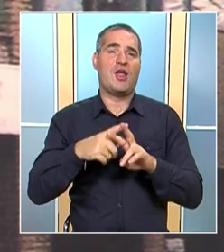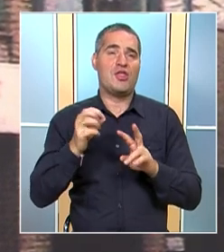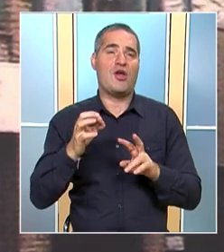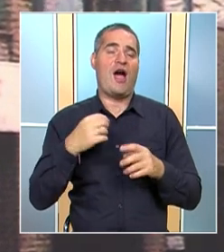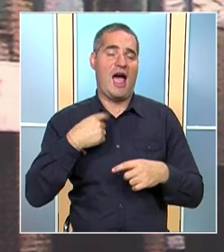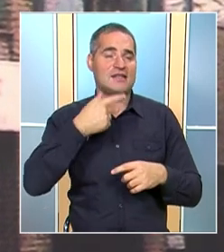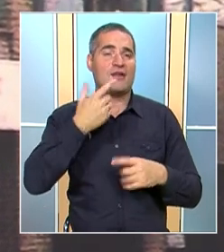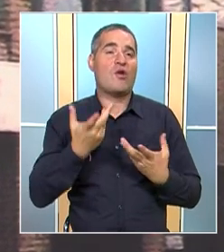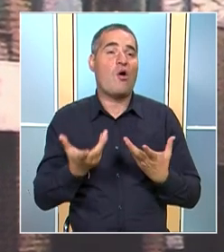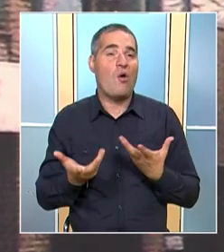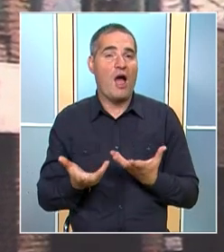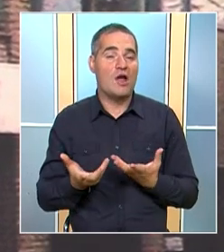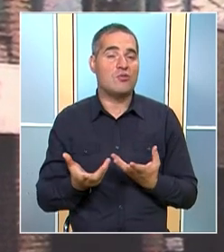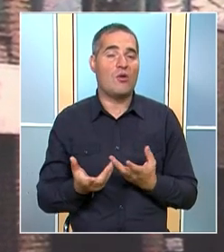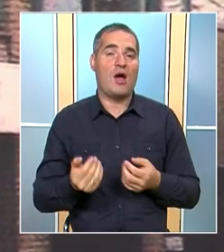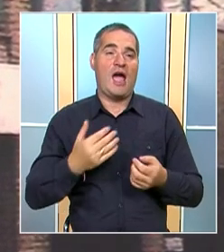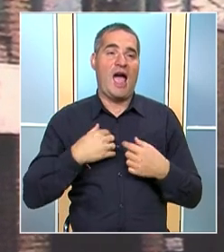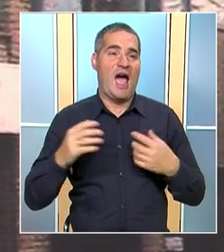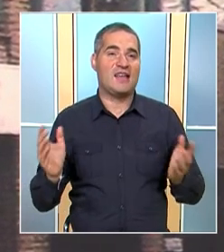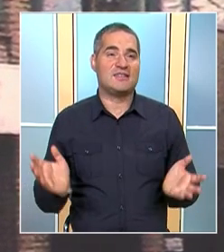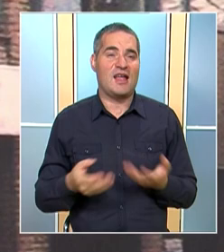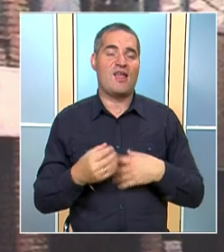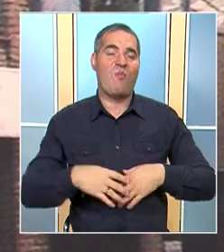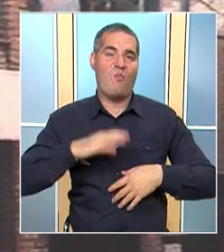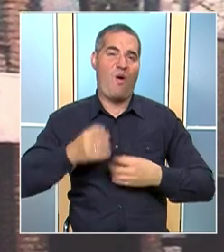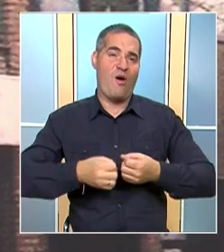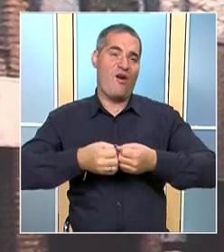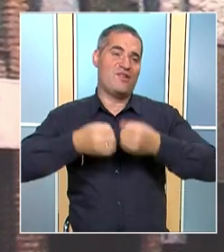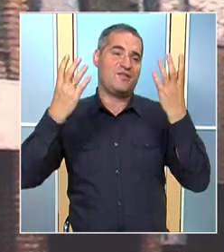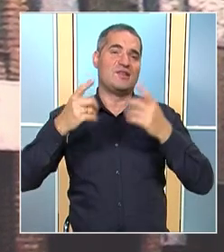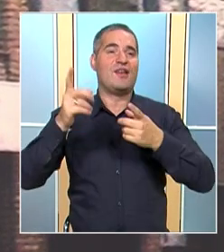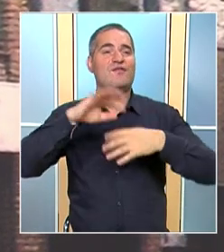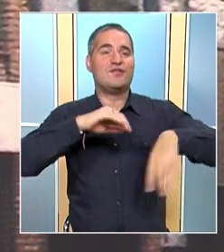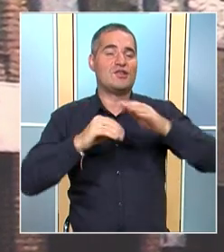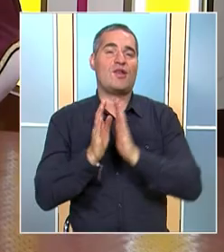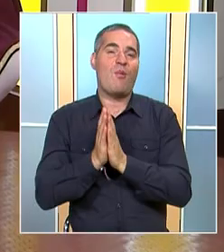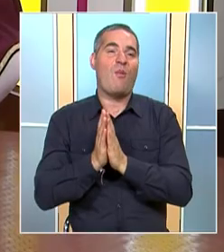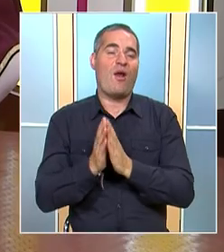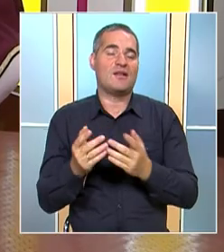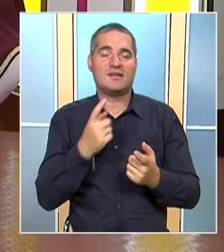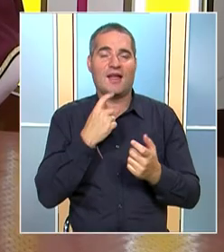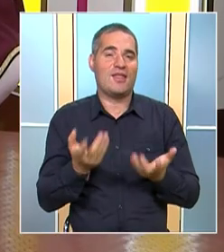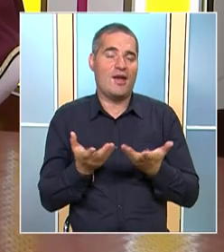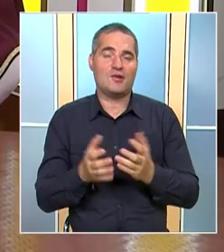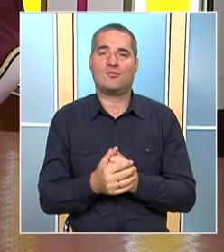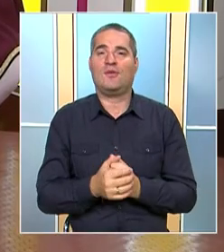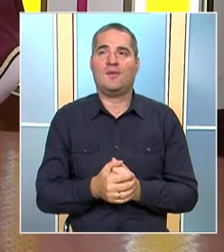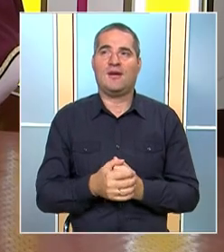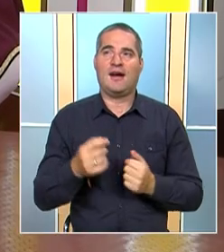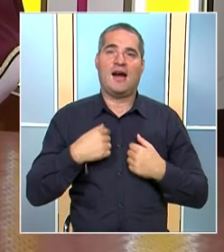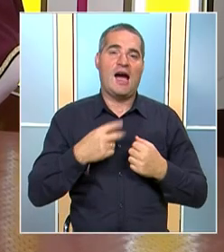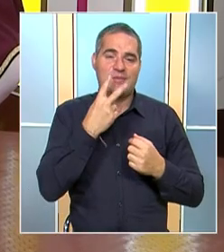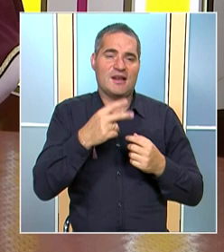аз си казвах, че когато аз стана по-известен, те тогава ще ме молят за нещо. Нас ни дават по